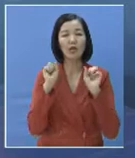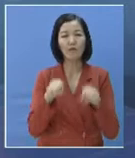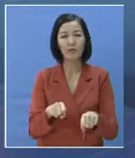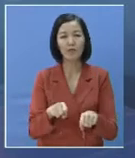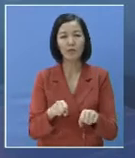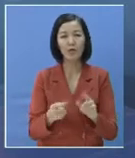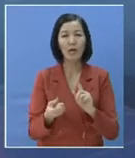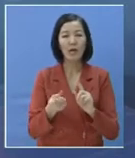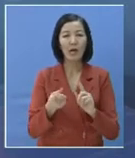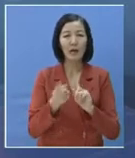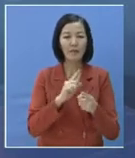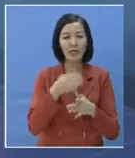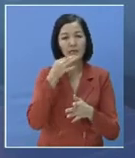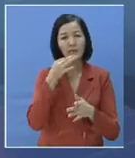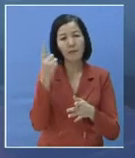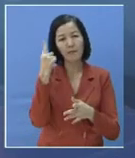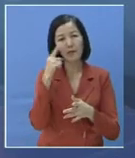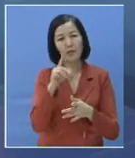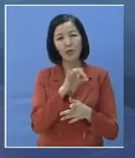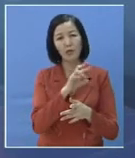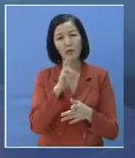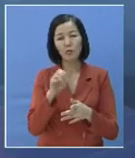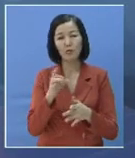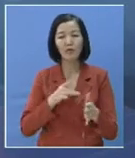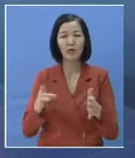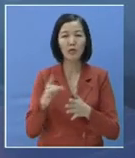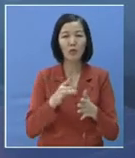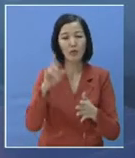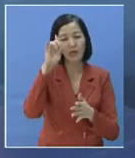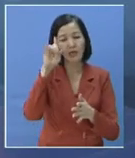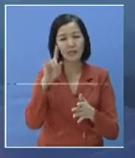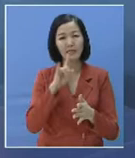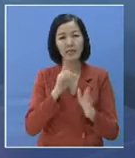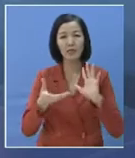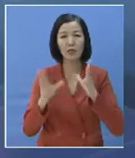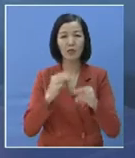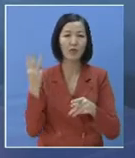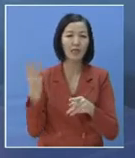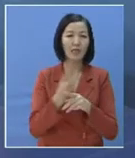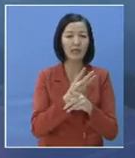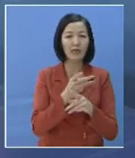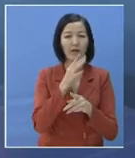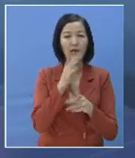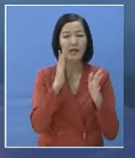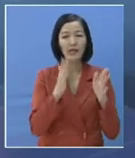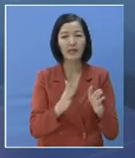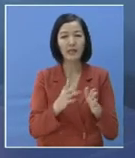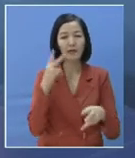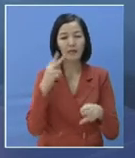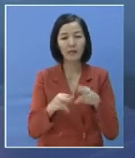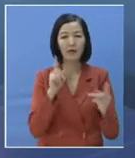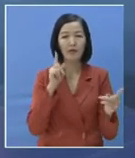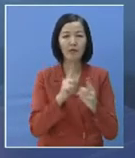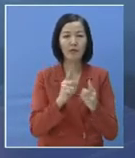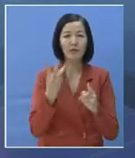возможность обменяться мнениями с коллегами из южного региона страны. Подведены итоги третьего этапа проекта «Рухани Керуен». В ходе